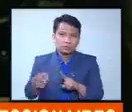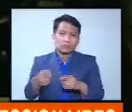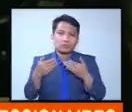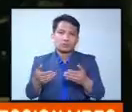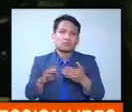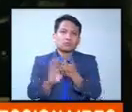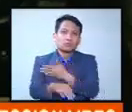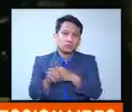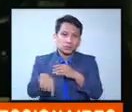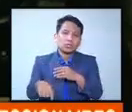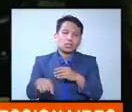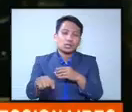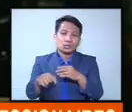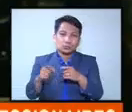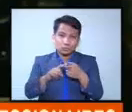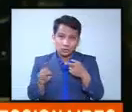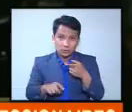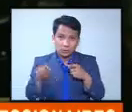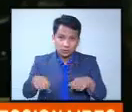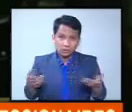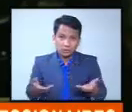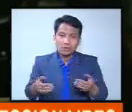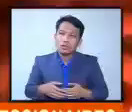tuluyang bumalik sa normal ang supply ng kuryente rito.